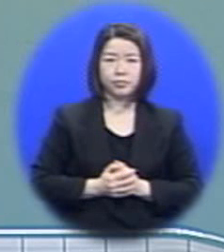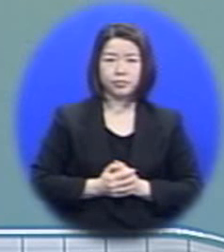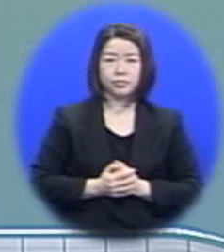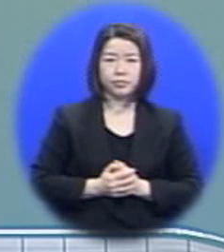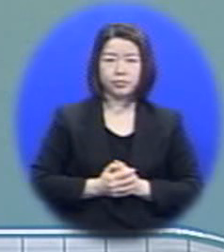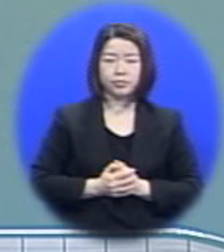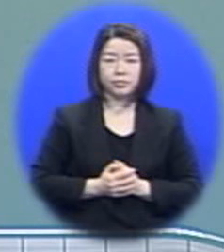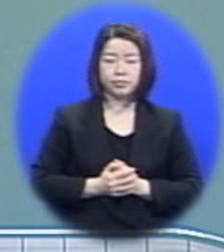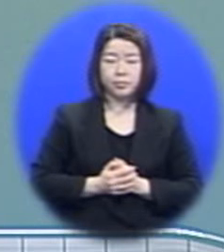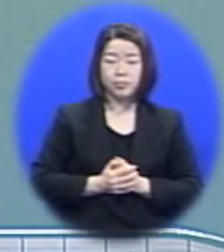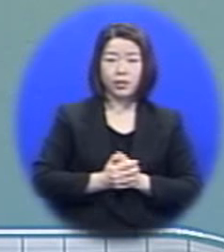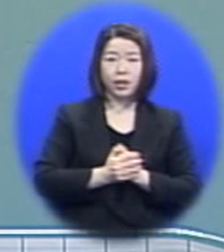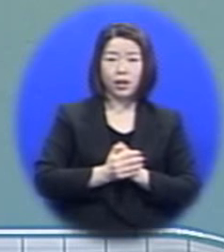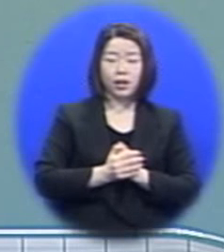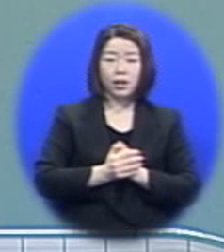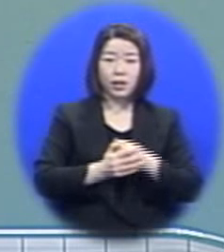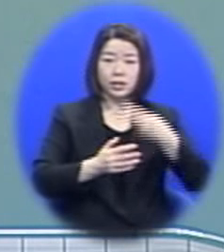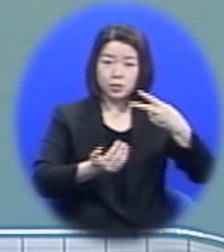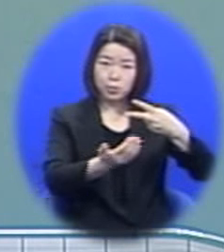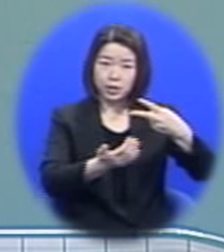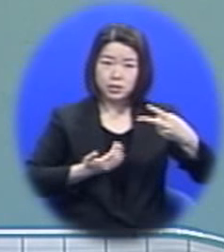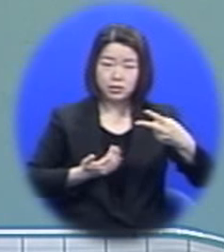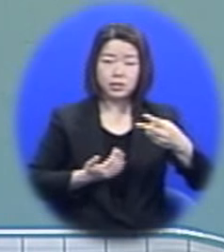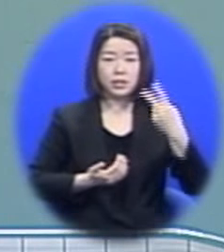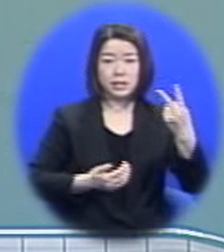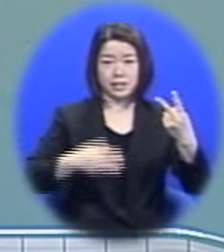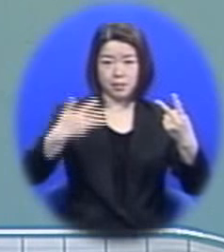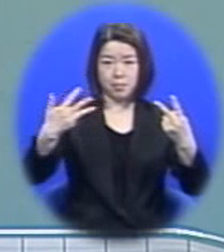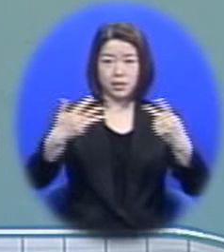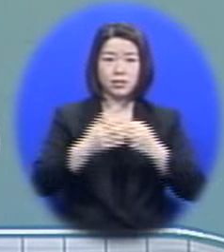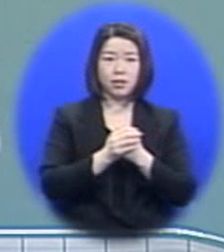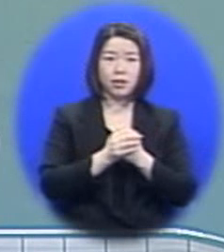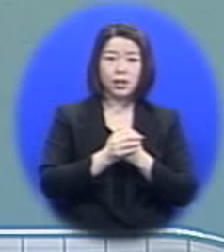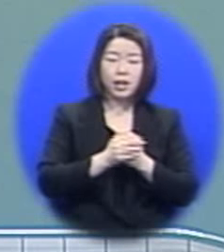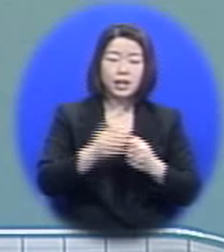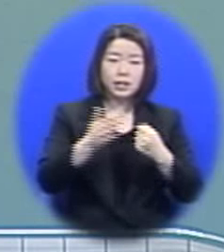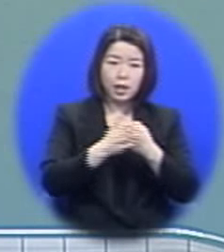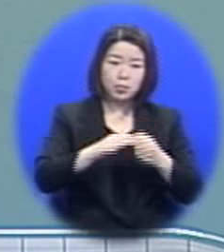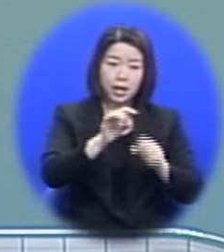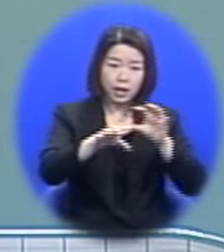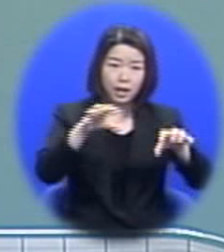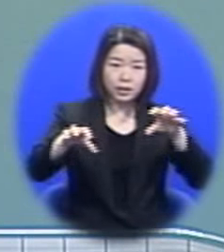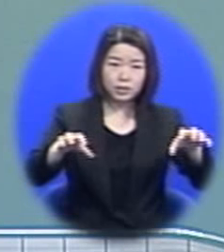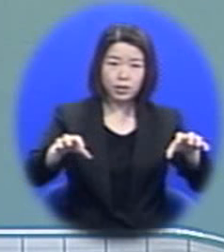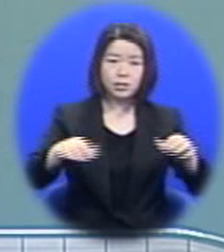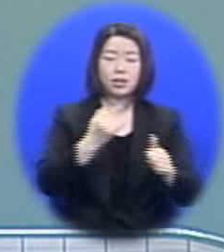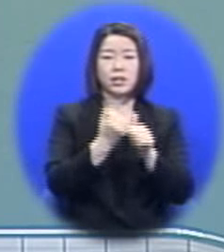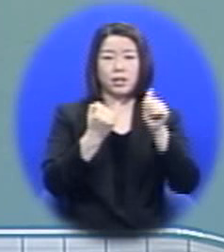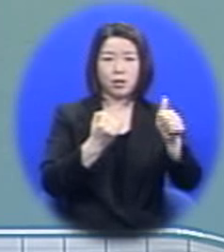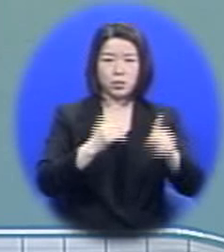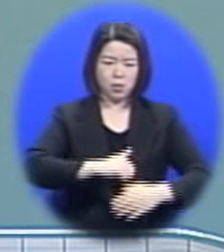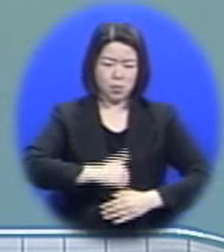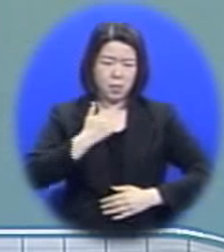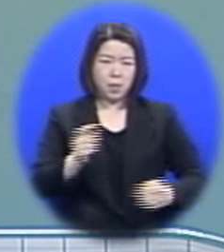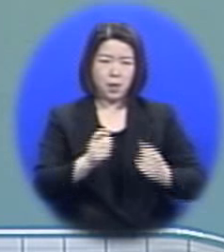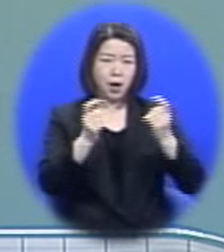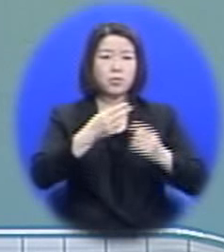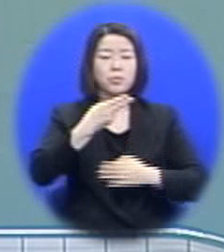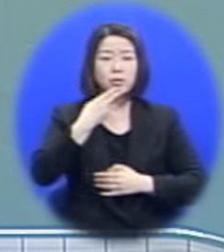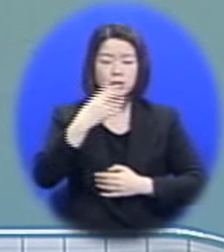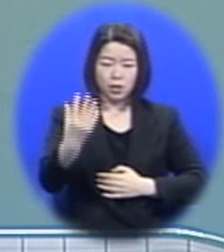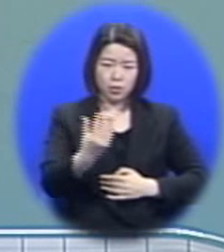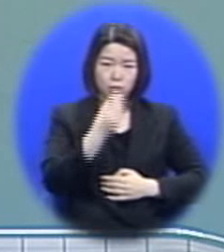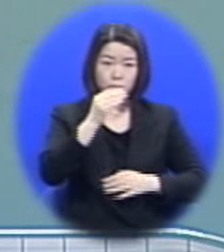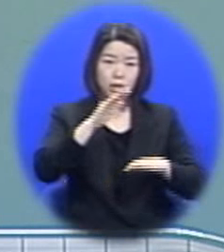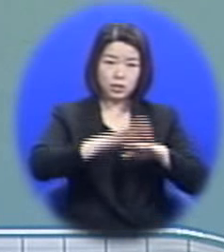거. 대전서 2장 8절입니다. 그러므로 각 처에서 남자들이 분노와 다툼이 없이 거룩한